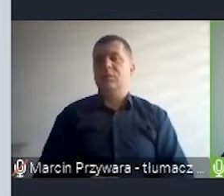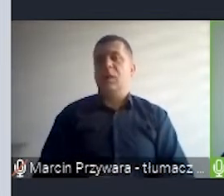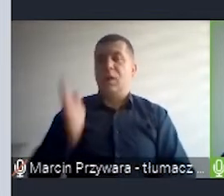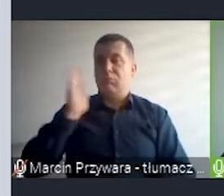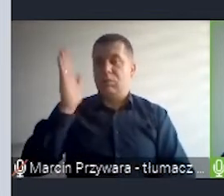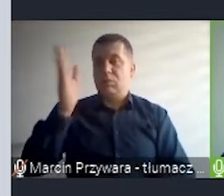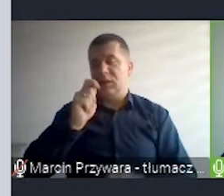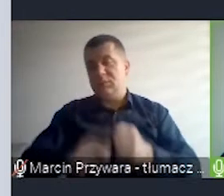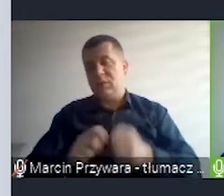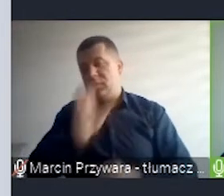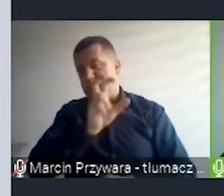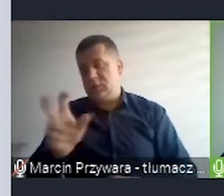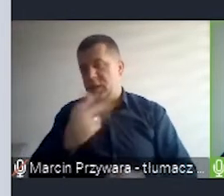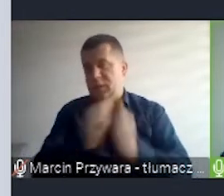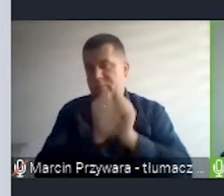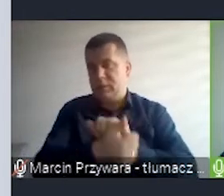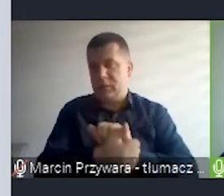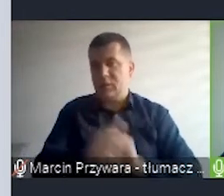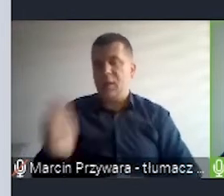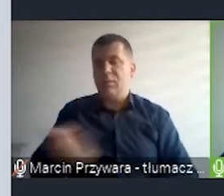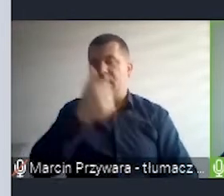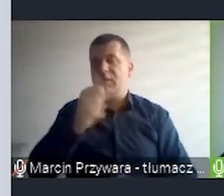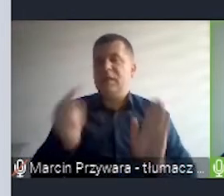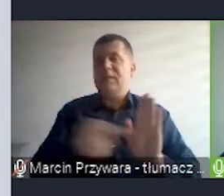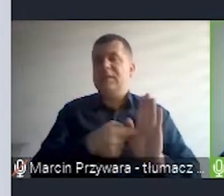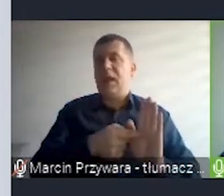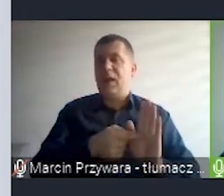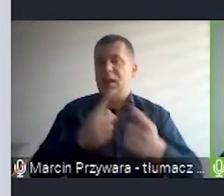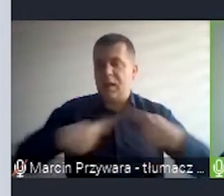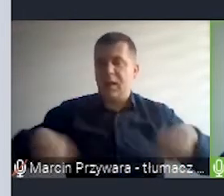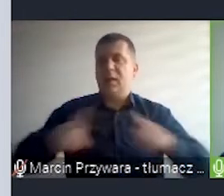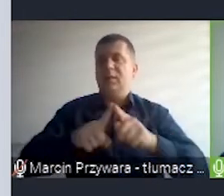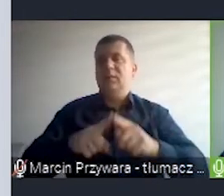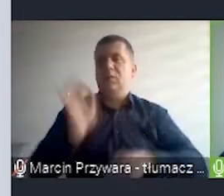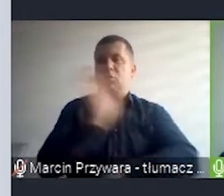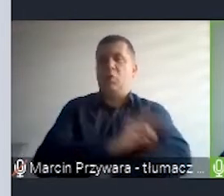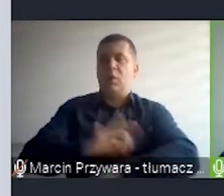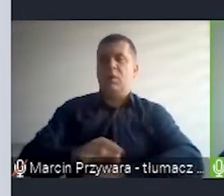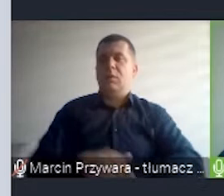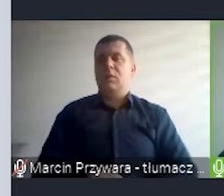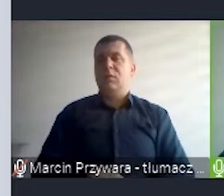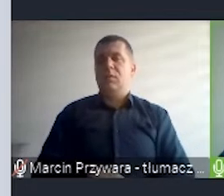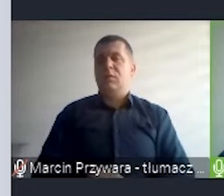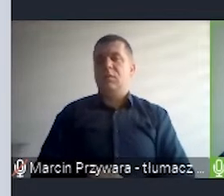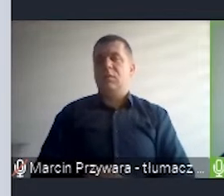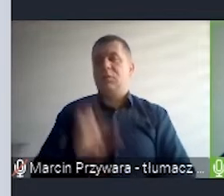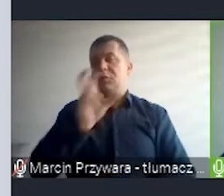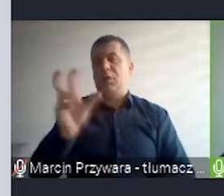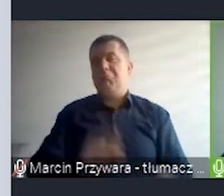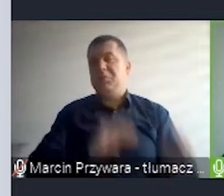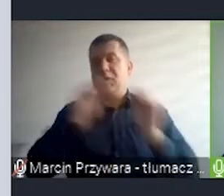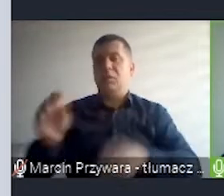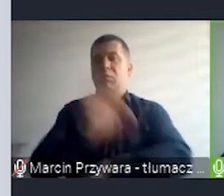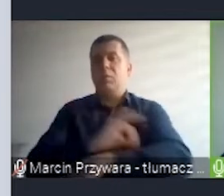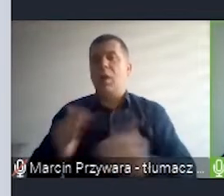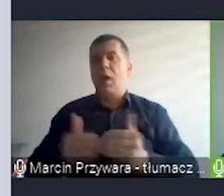później weryfikują, czy nie zmienił pierwotnych celów realizacji projektu, no i czy nie przeniósł projektu